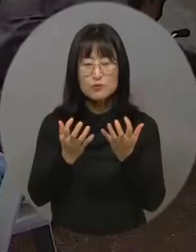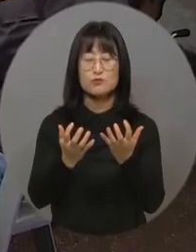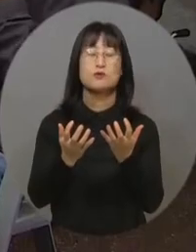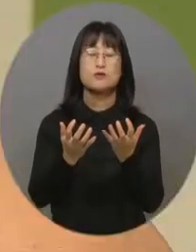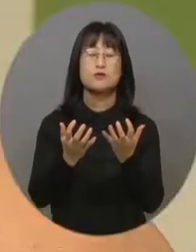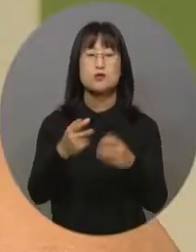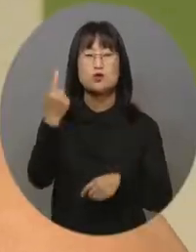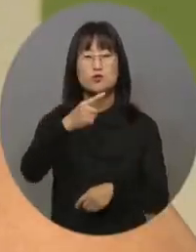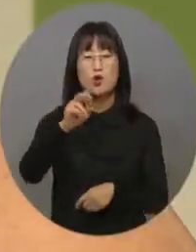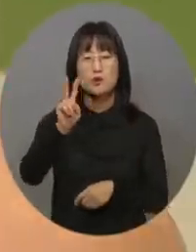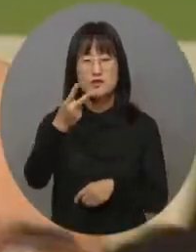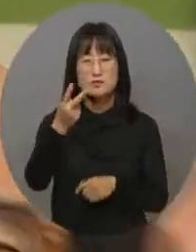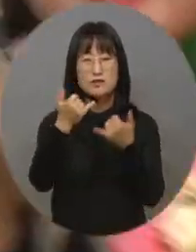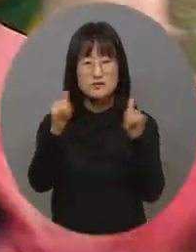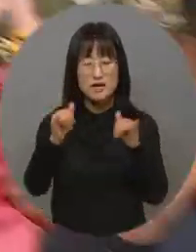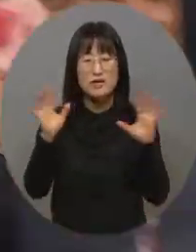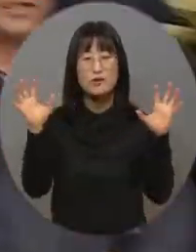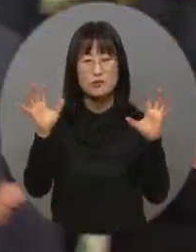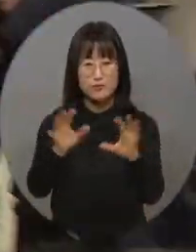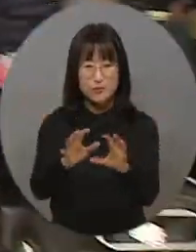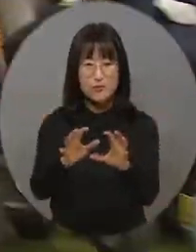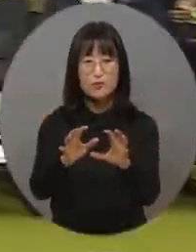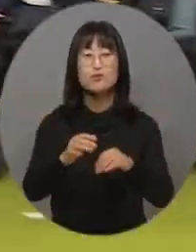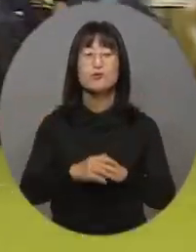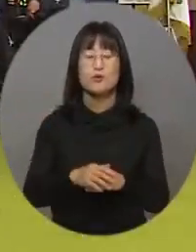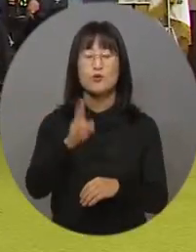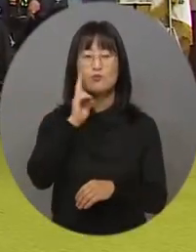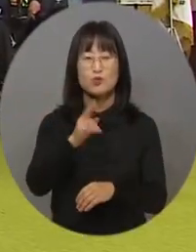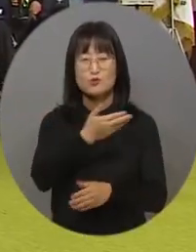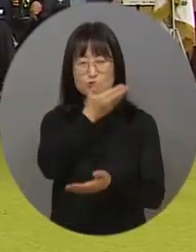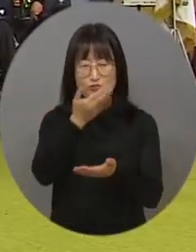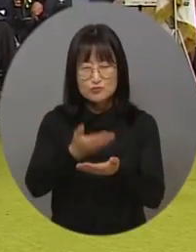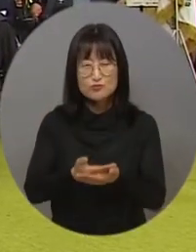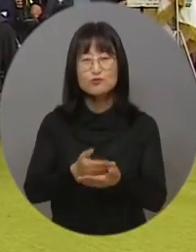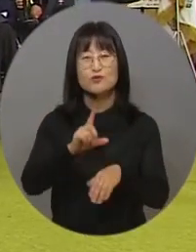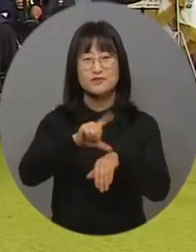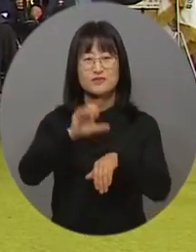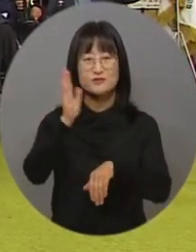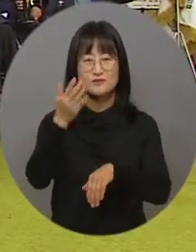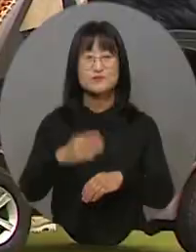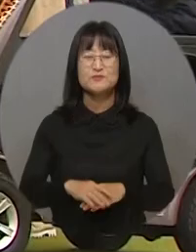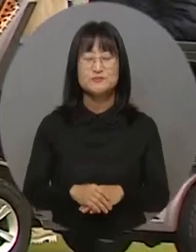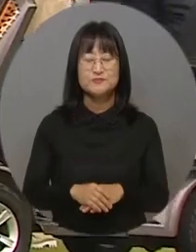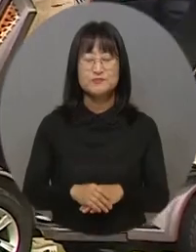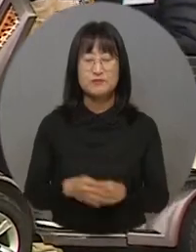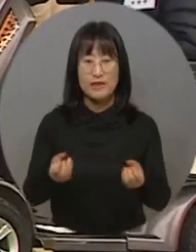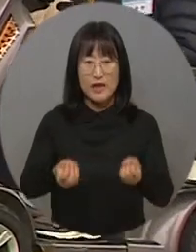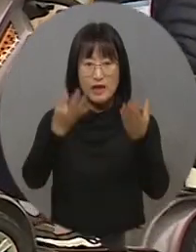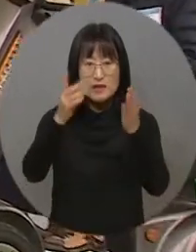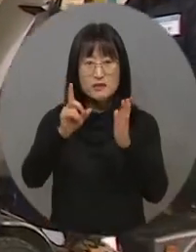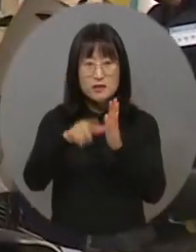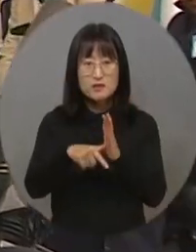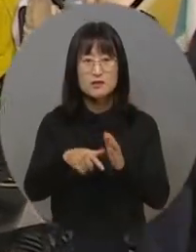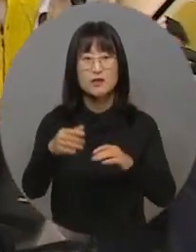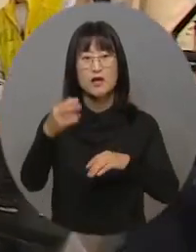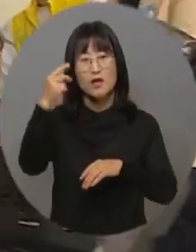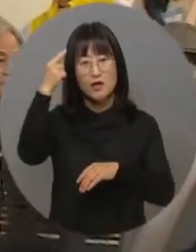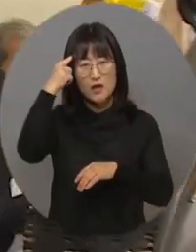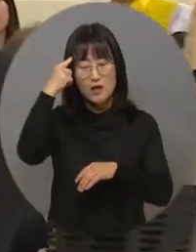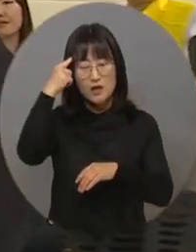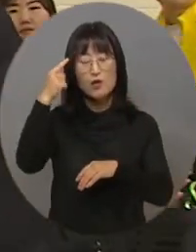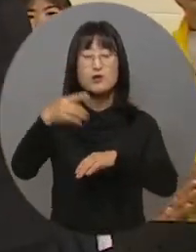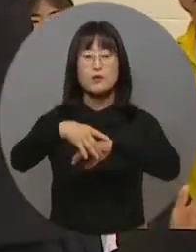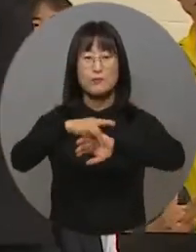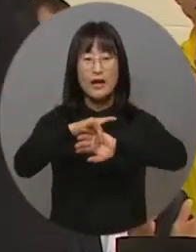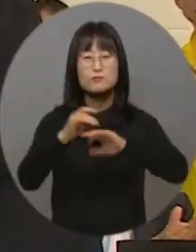등 1,200여 명이 한 자리에 모이는 뜻깊은 시간을 가졌습니다. 행사 현장에서는 뇌성마비인을 위해